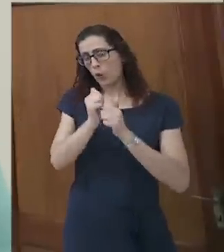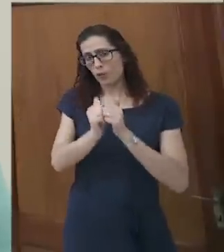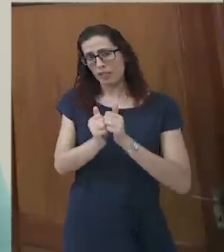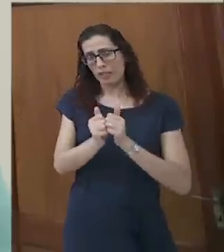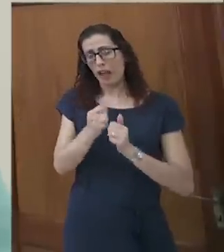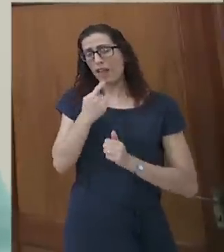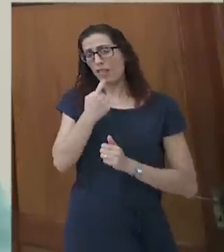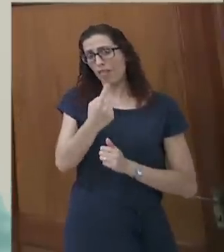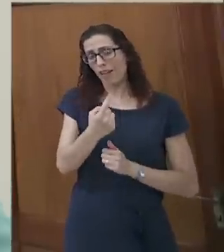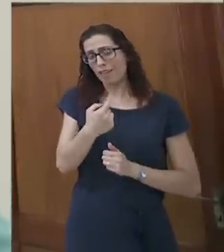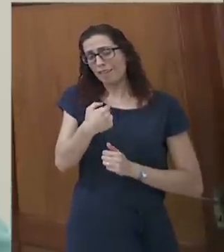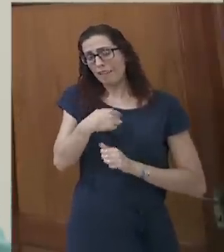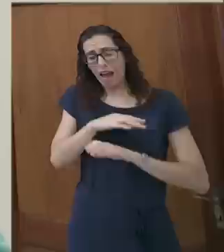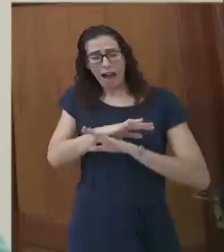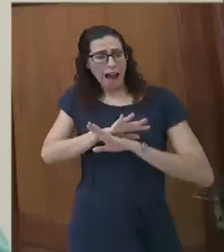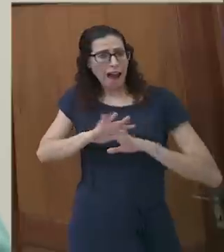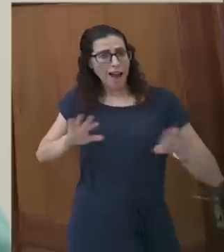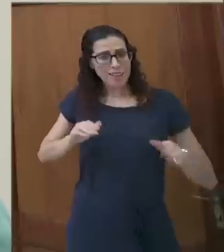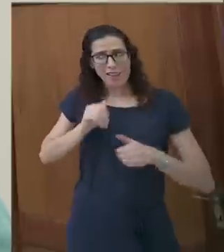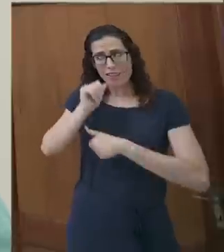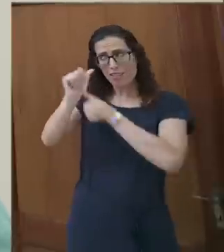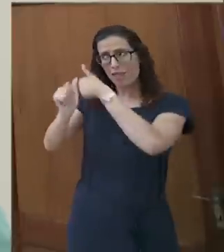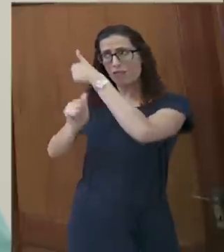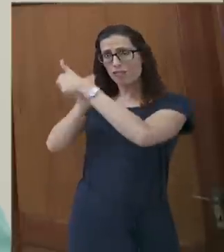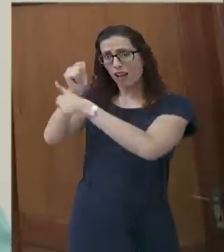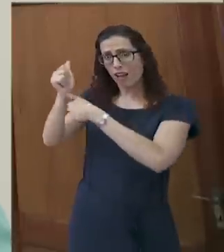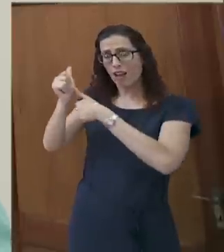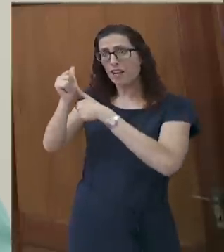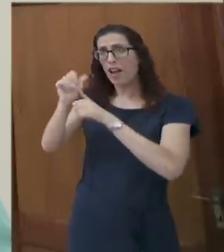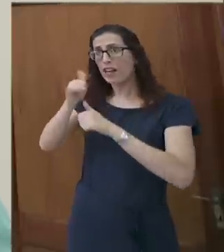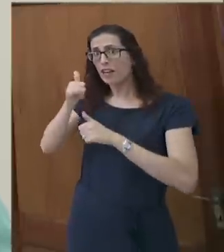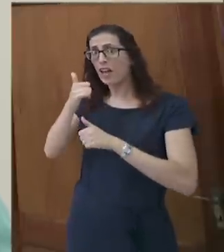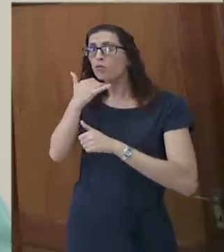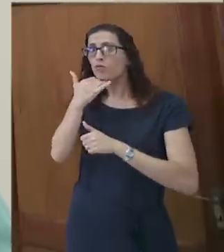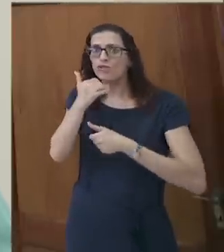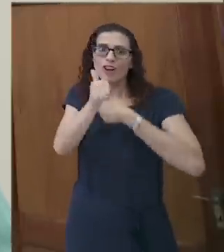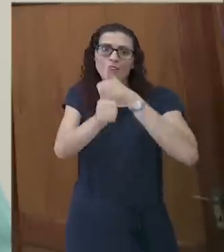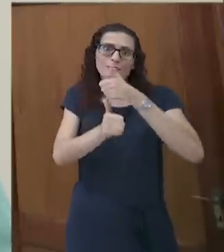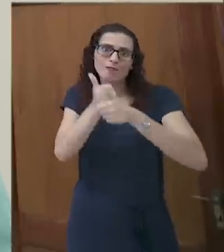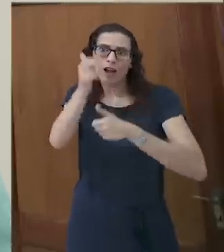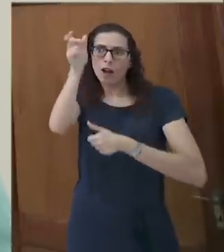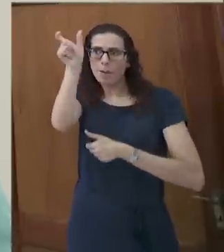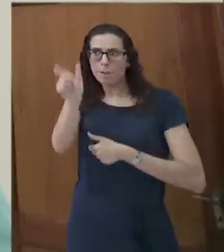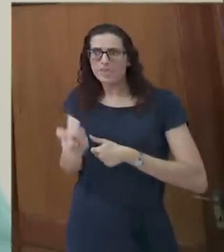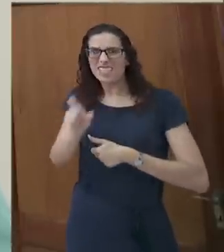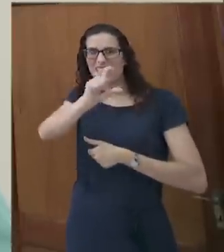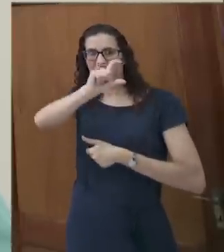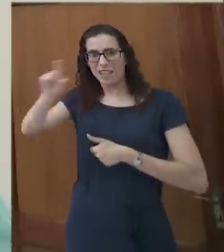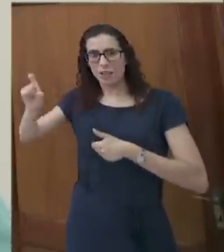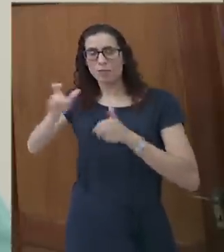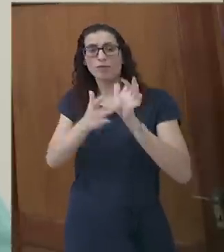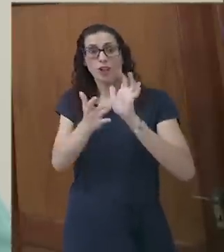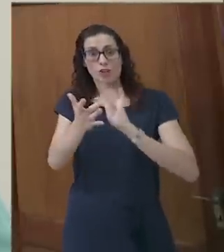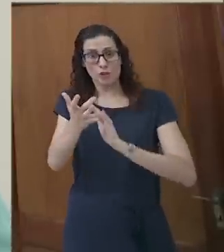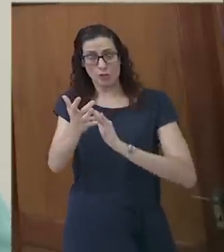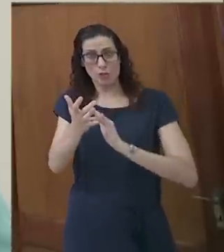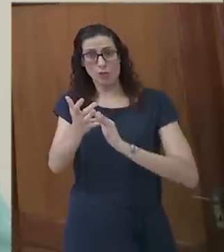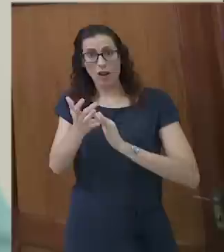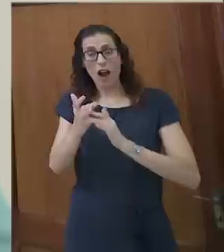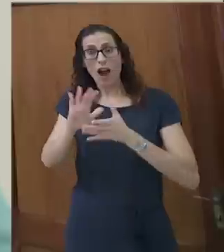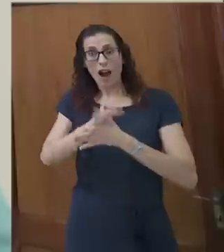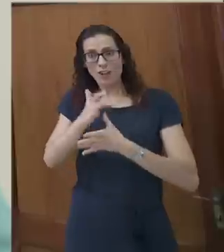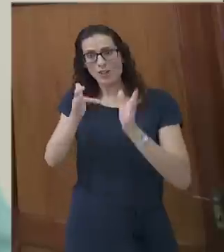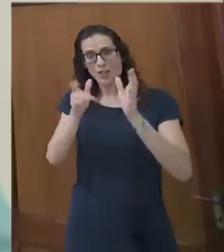jkun qatt li niftaħar jekk mhux bis-salib ta' Sidna Ġesu Kristu. Li bih id-dinja